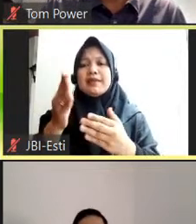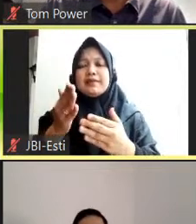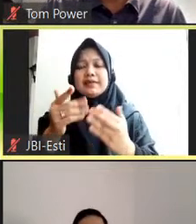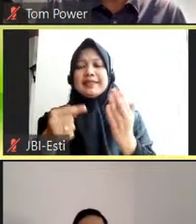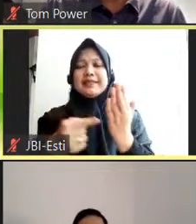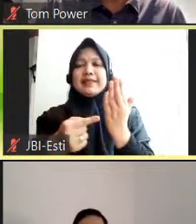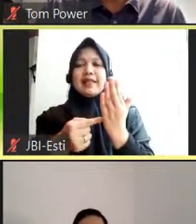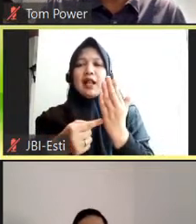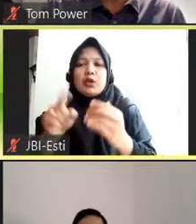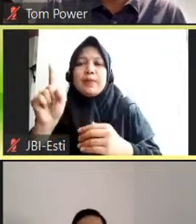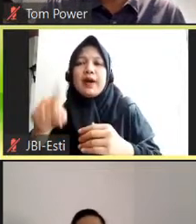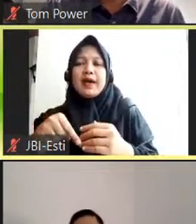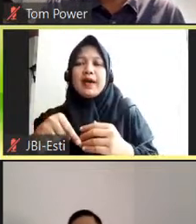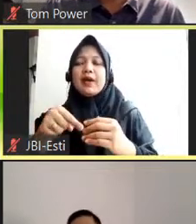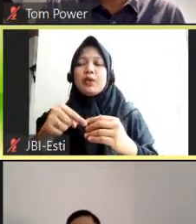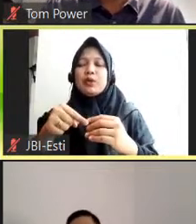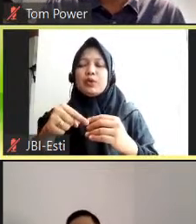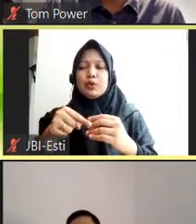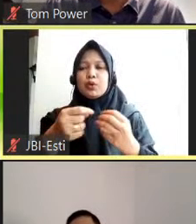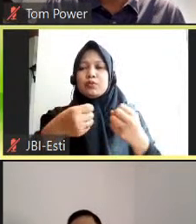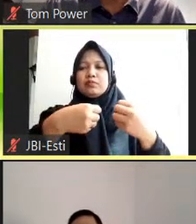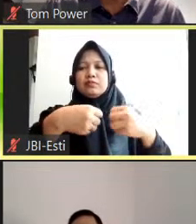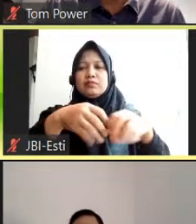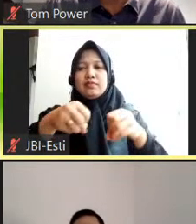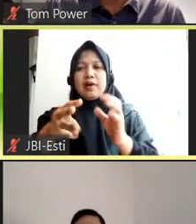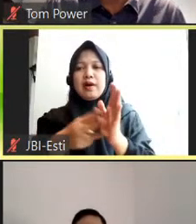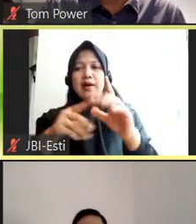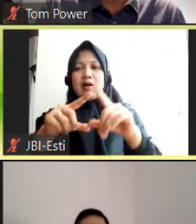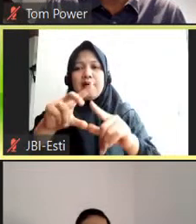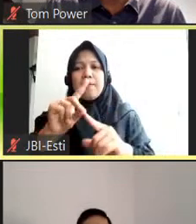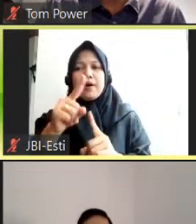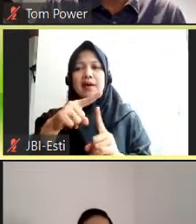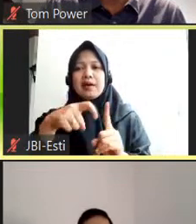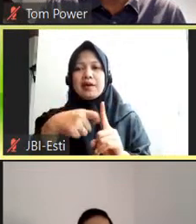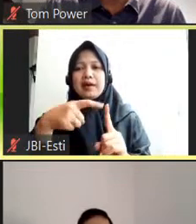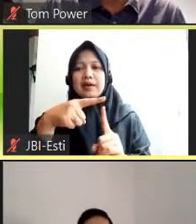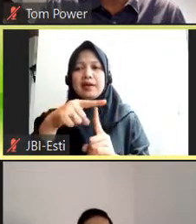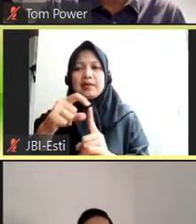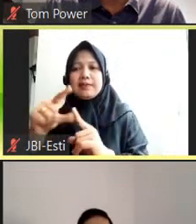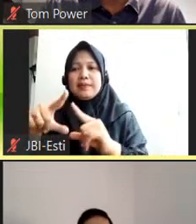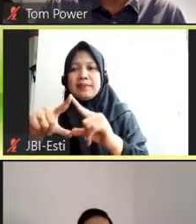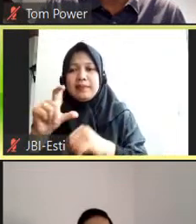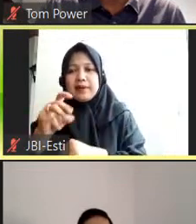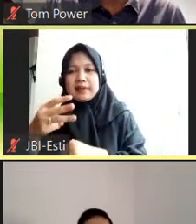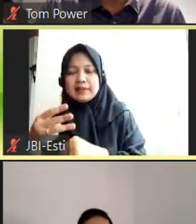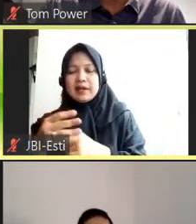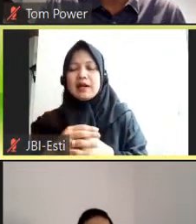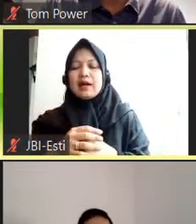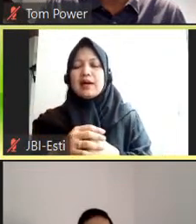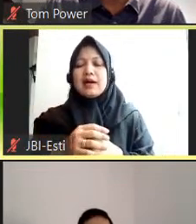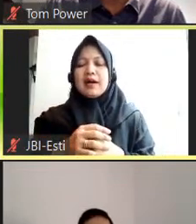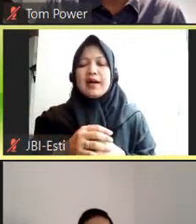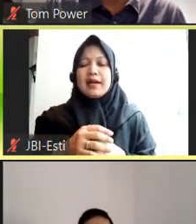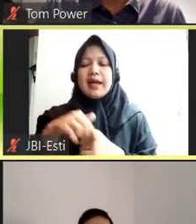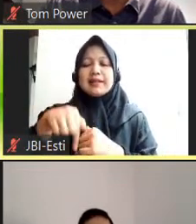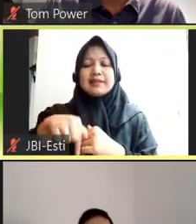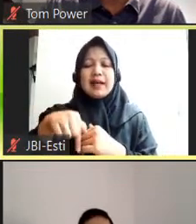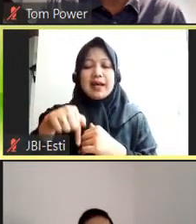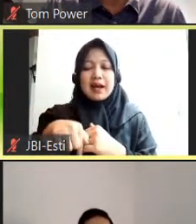Nah, yang menjadi pokok perkara saya rasa dari arena pertempuran tersebut adalah lahirnya polarisasi